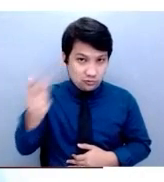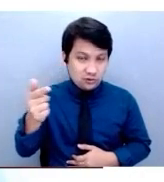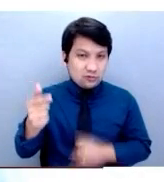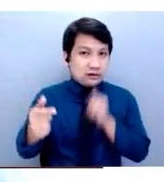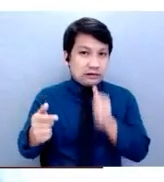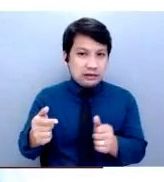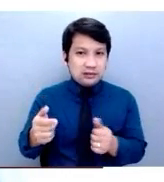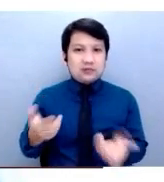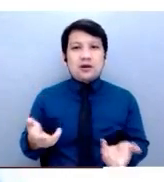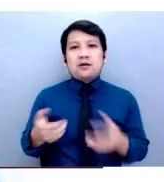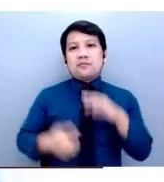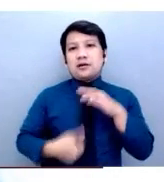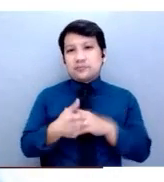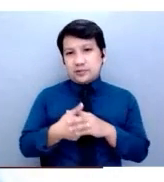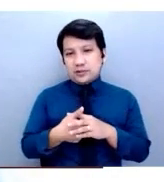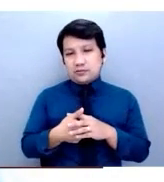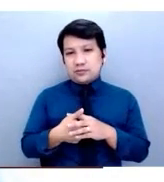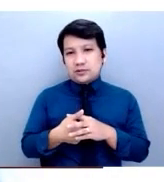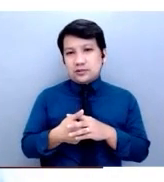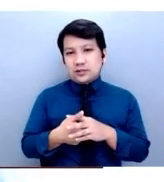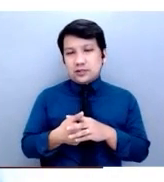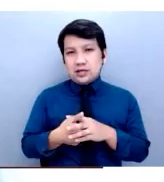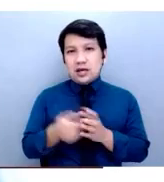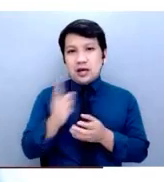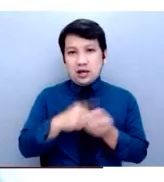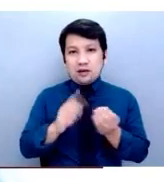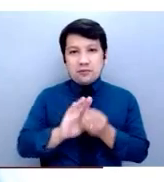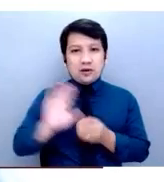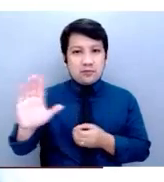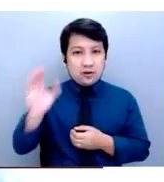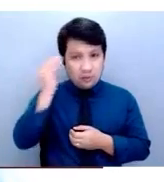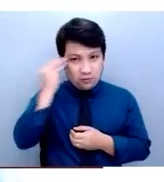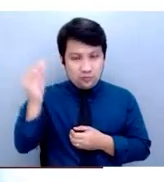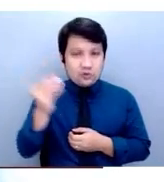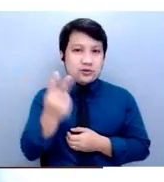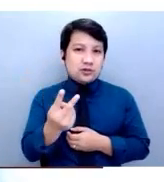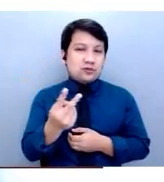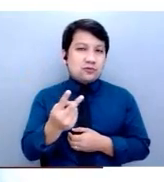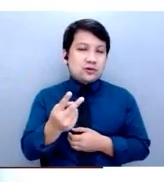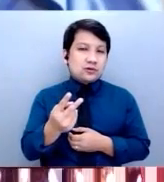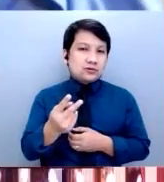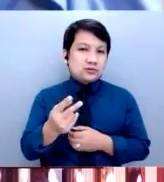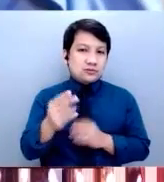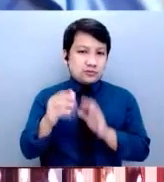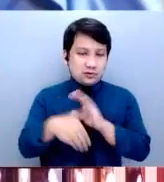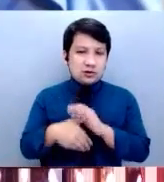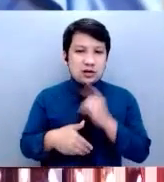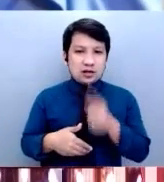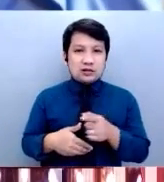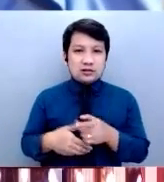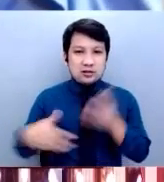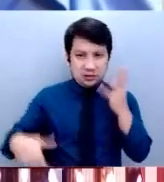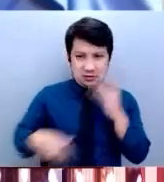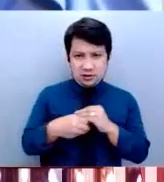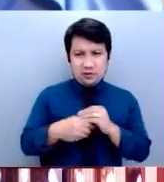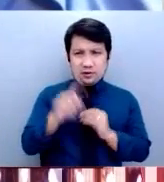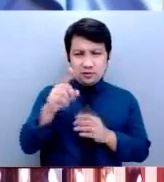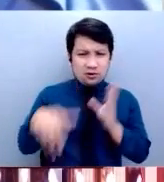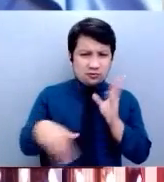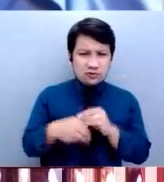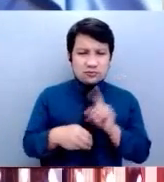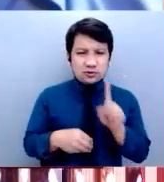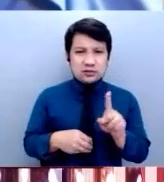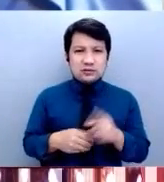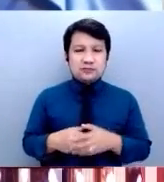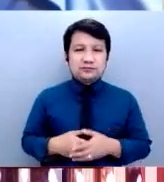So, mm-hmm. malalaman lang natin yan kung lumabas yung opinion ng dalawa pang commissioners. Okay. Kung Louis, pahabol lang ako isa pang tanong, pero ano po, medyo